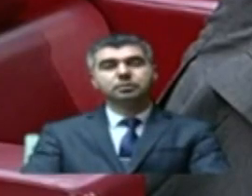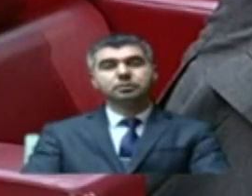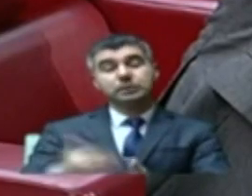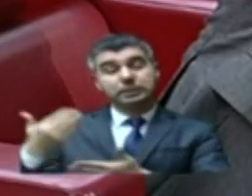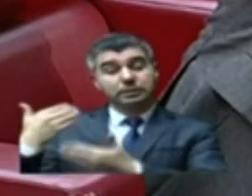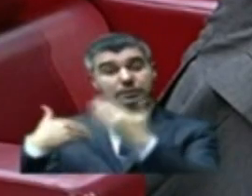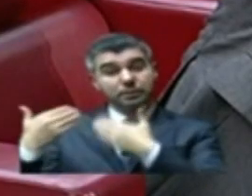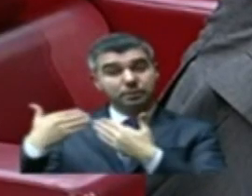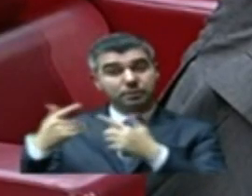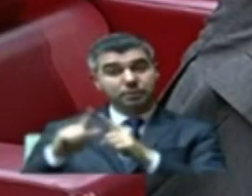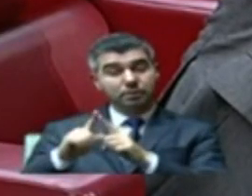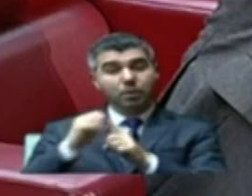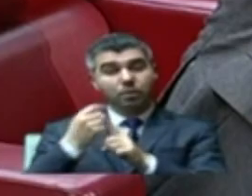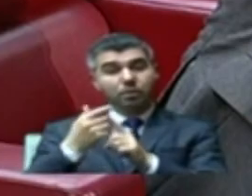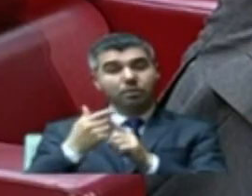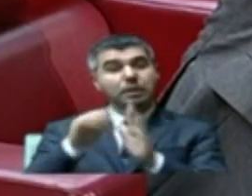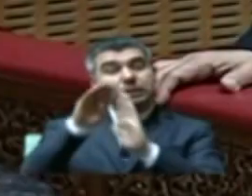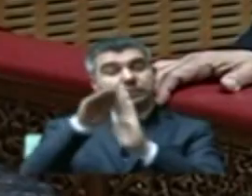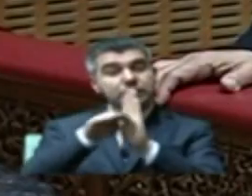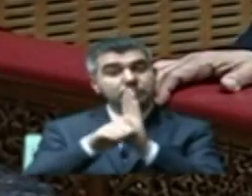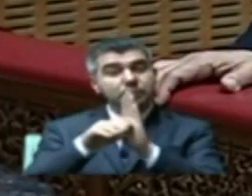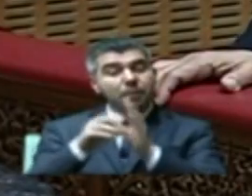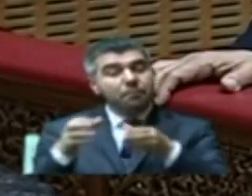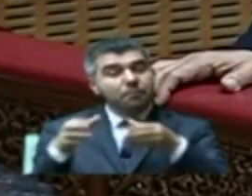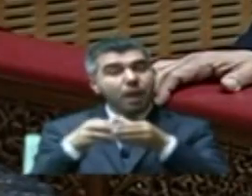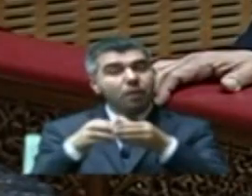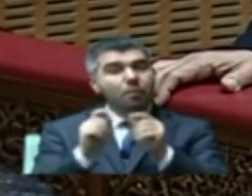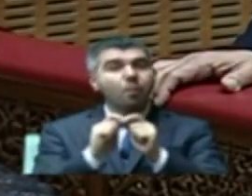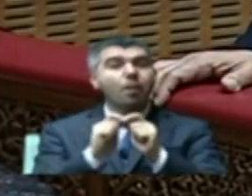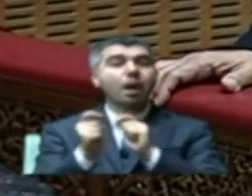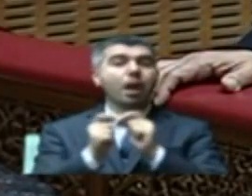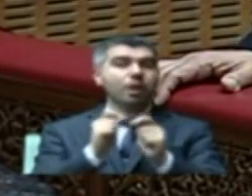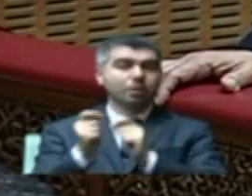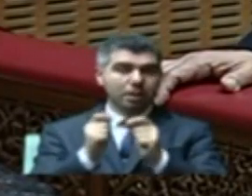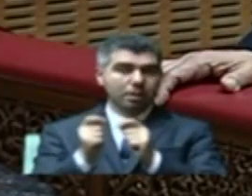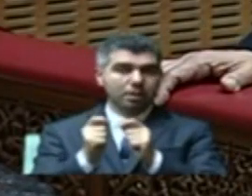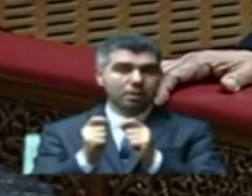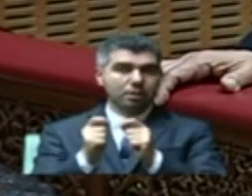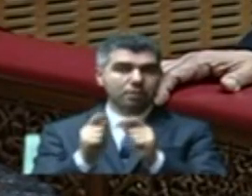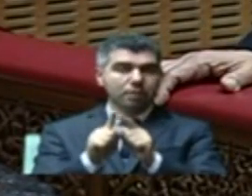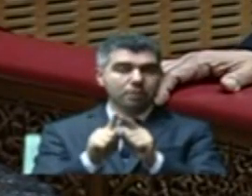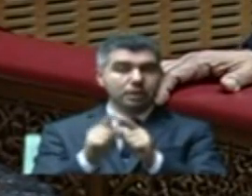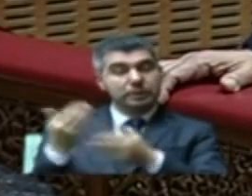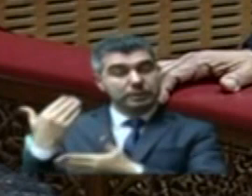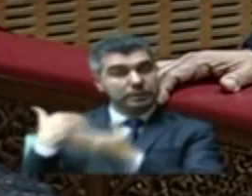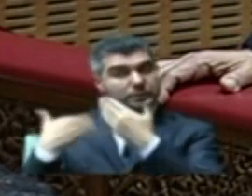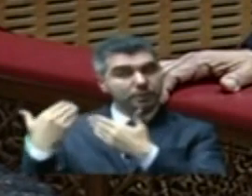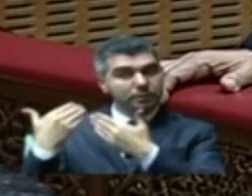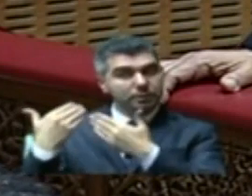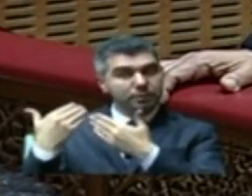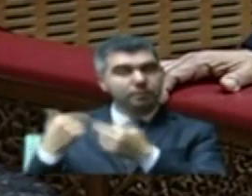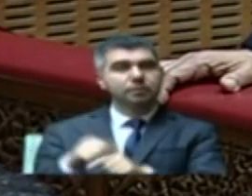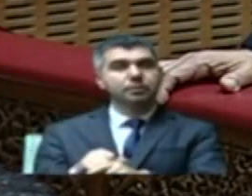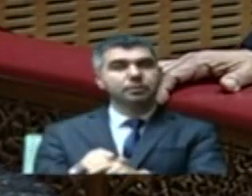وآنذاك رفض ممثلي الأجراء النقاش في موضوع اعتبرناه آنذاك